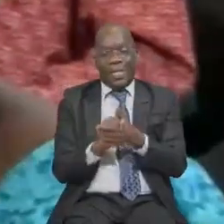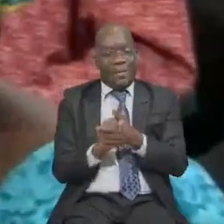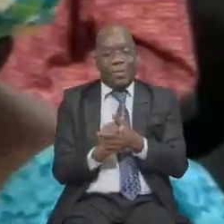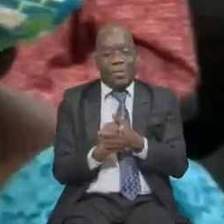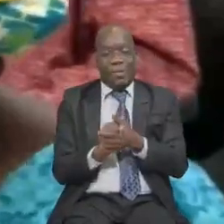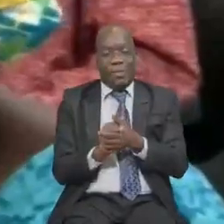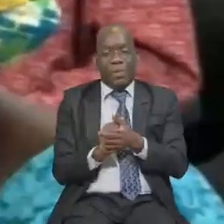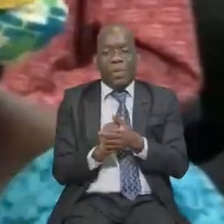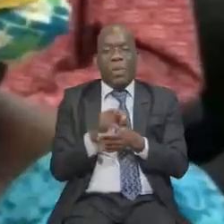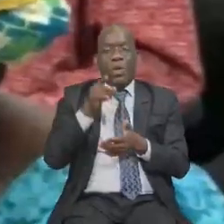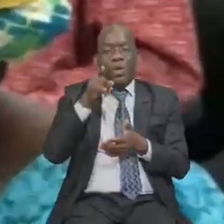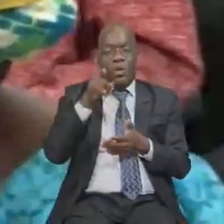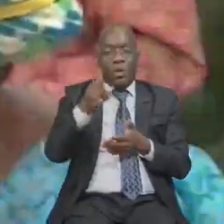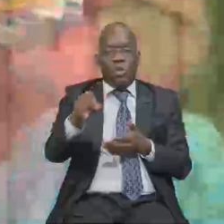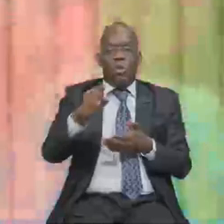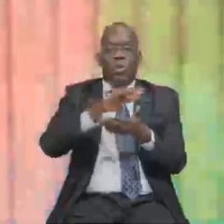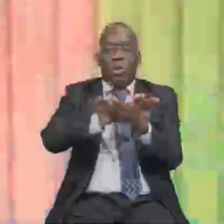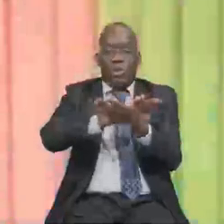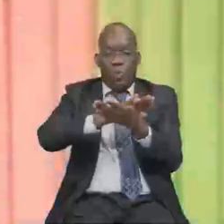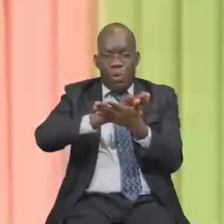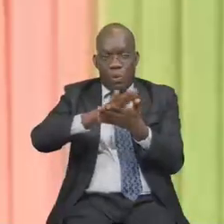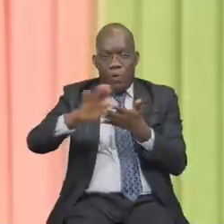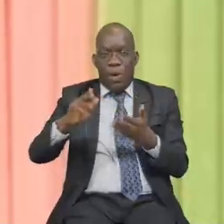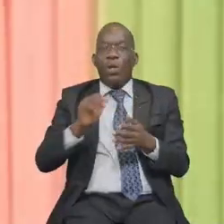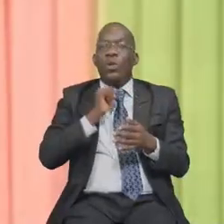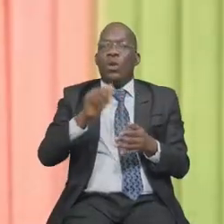Tu purifies. Ne pollue pas.